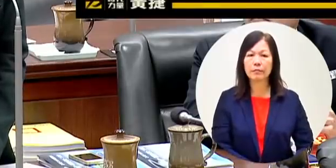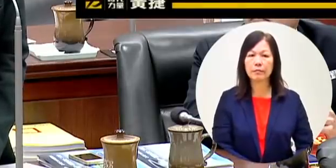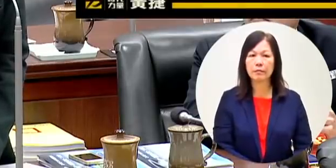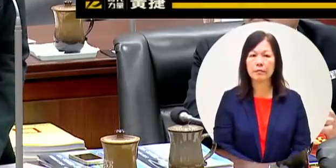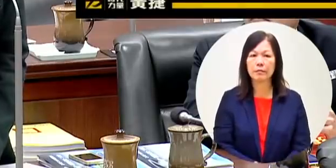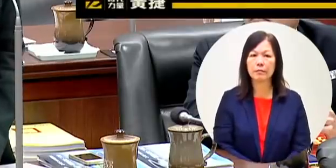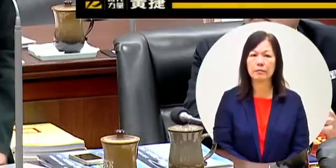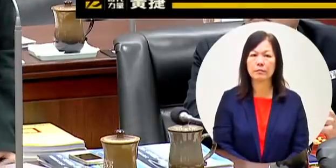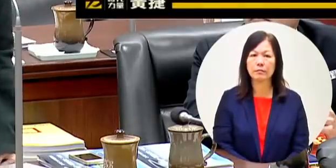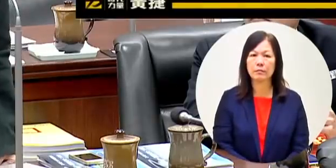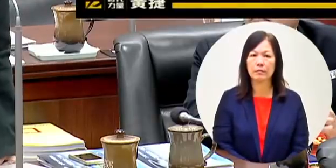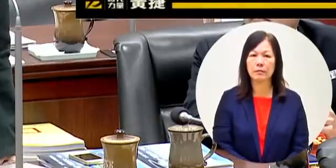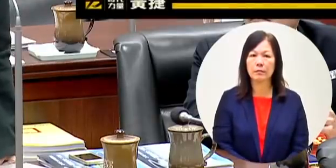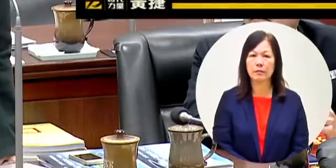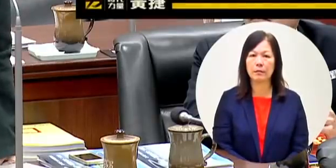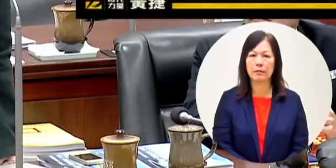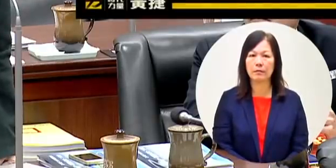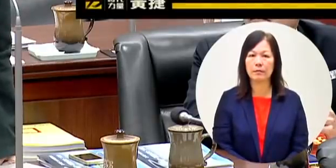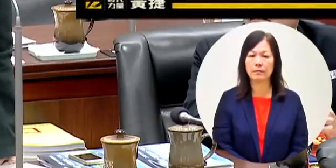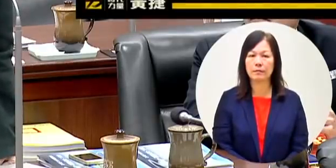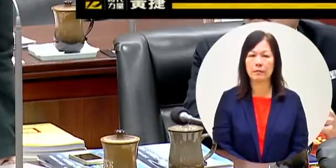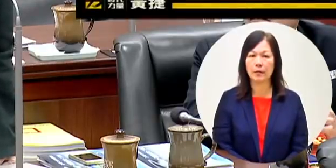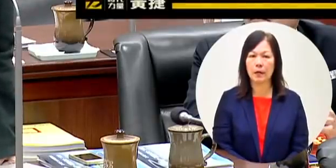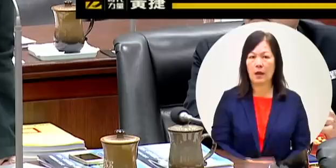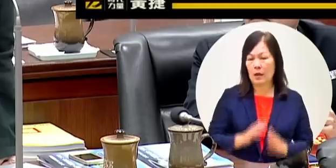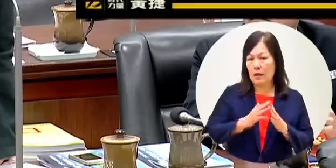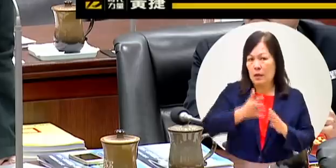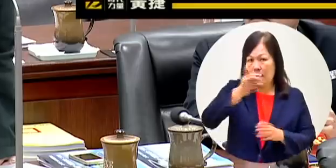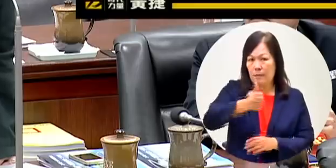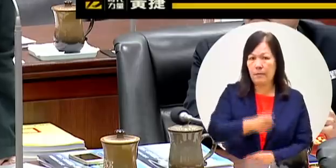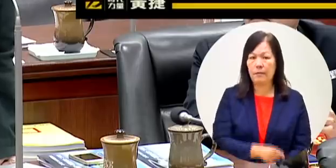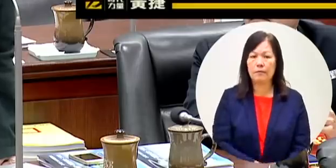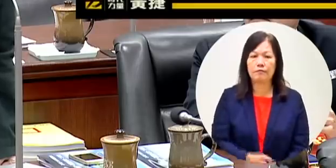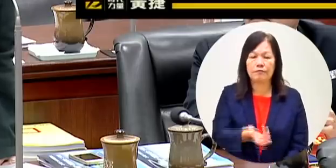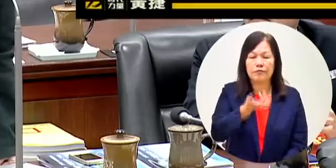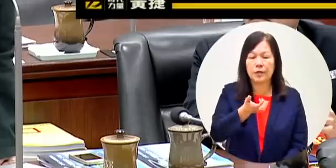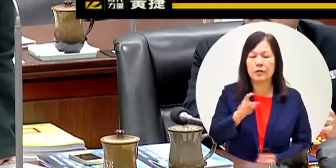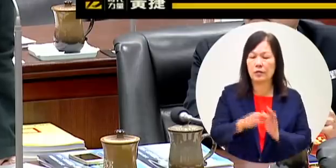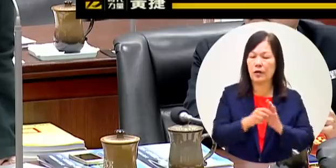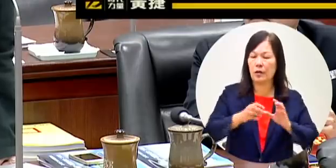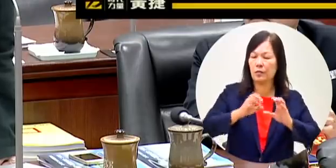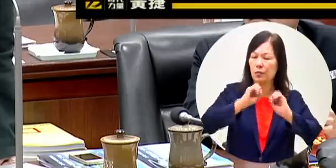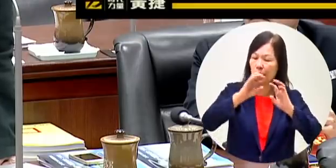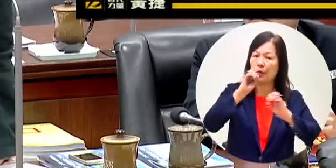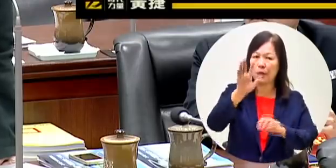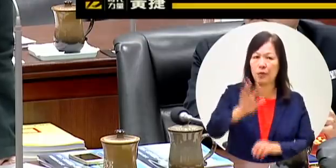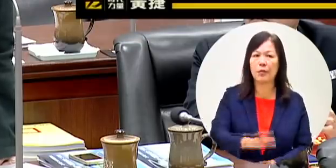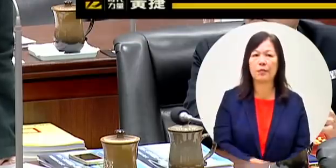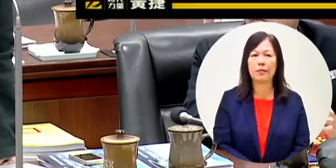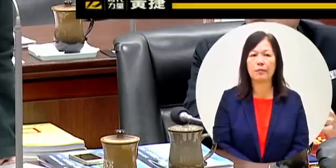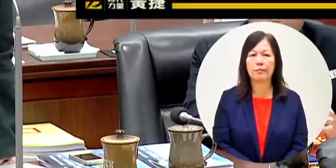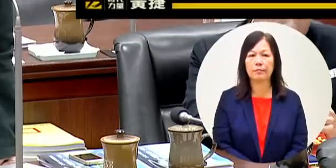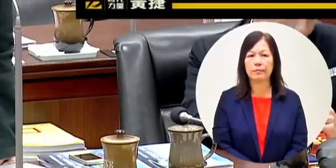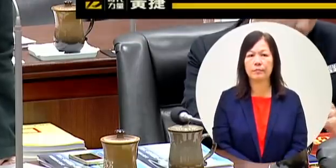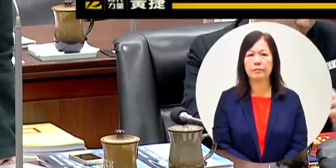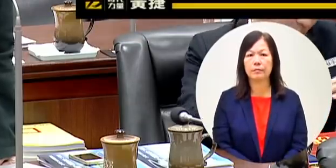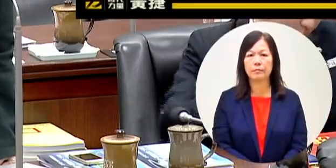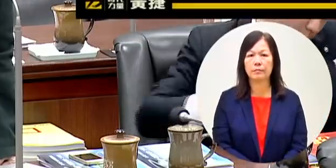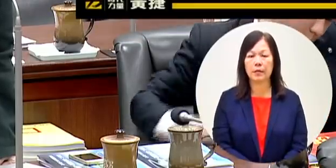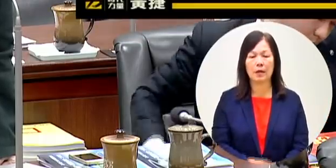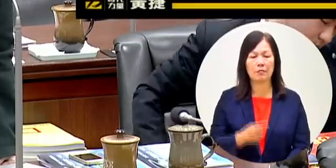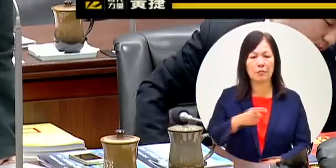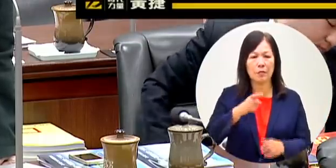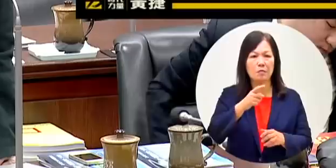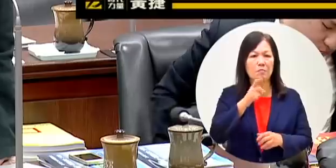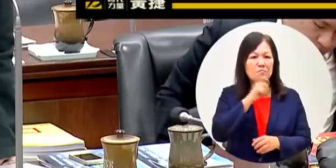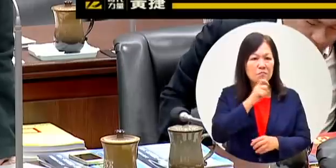市长，其实之前市长有在新闻上提过说性教育现在做得太